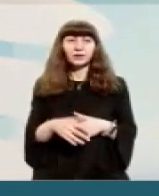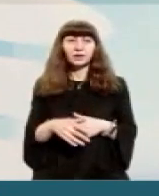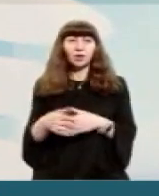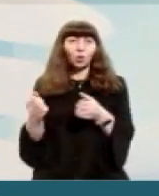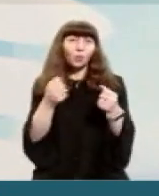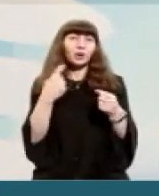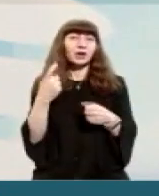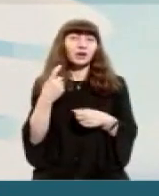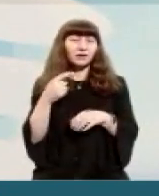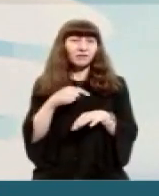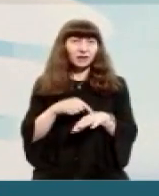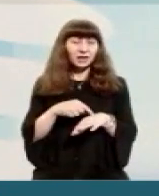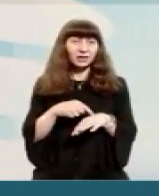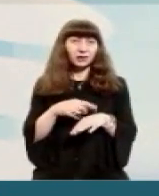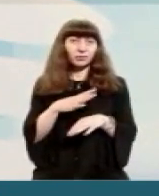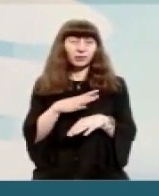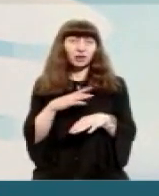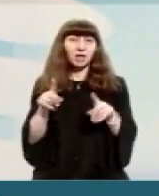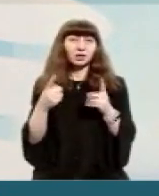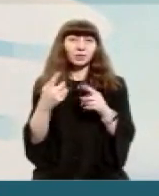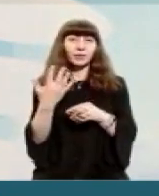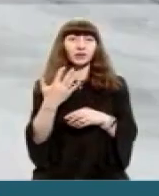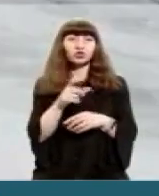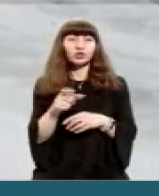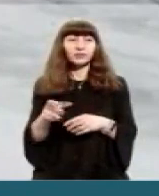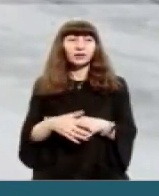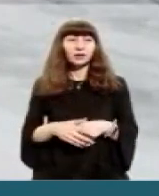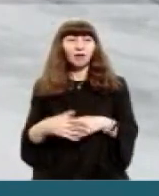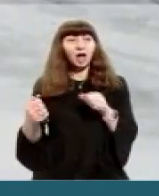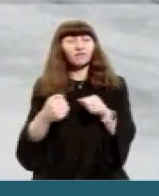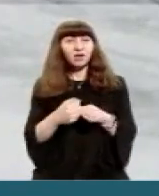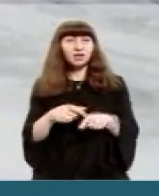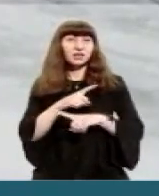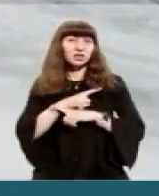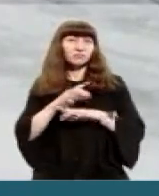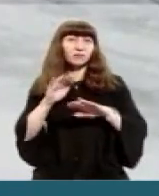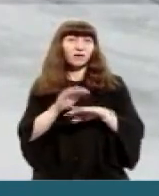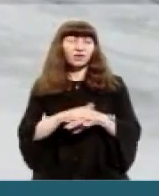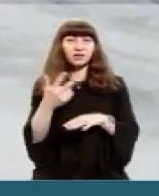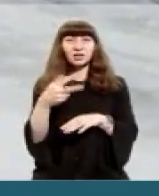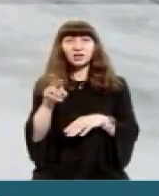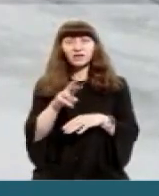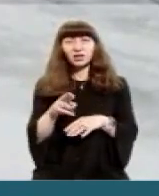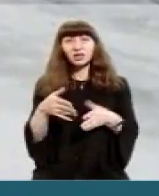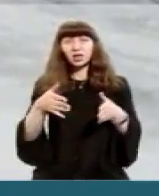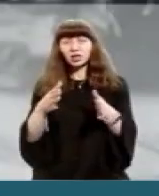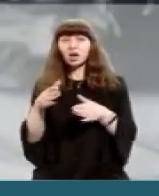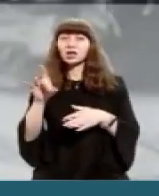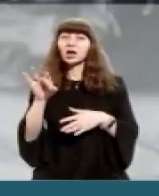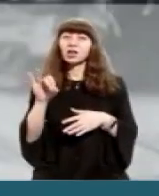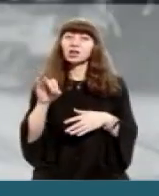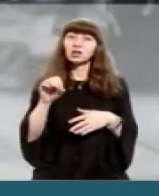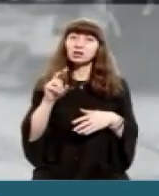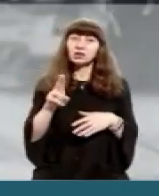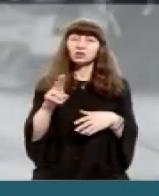управление автотранспортом в состоянии алкогольного опьянения задержано 5 водителей. Авария со смертельным исходом произошла 3 января на трассе Аркалык-Торгай.